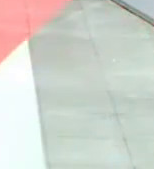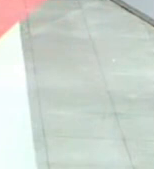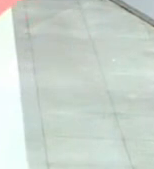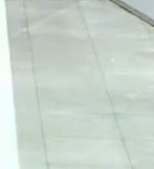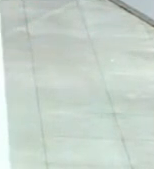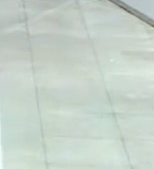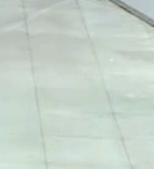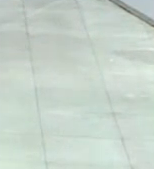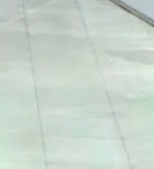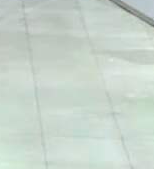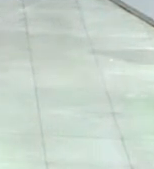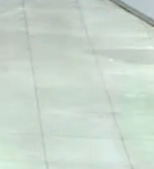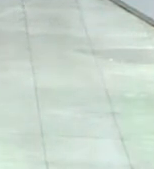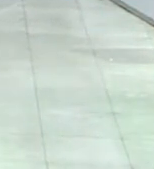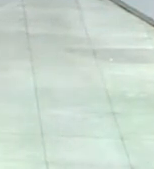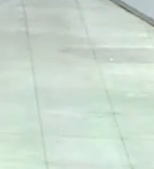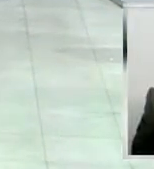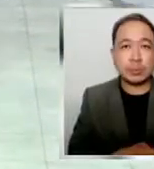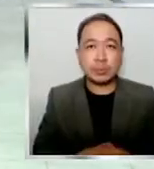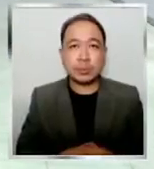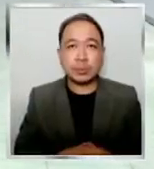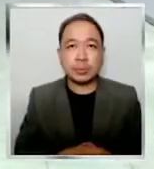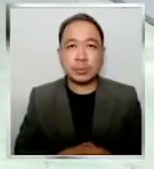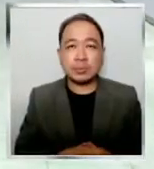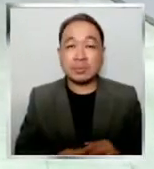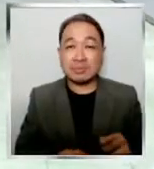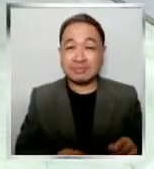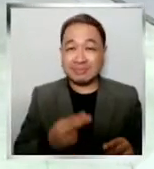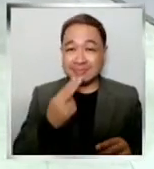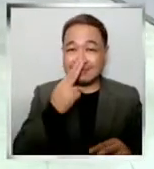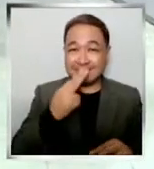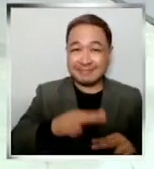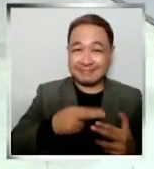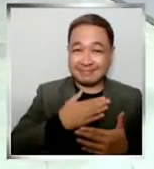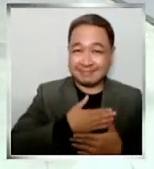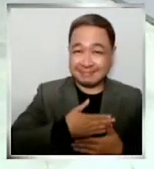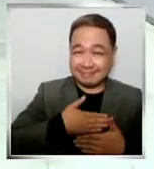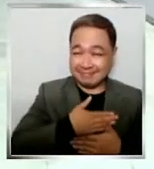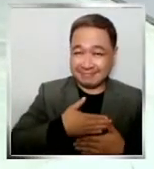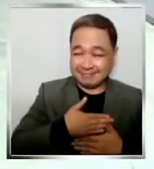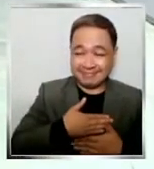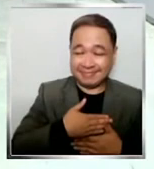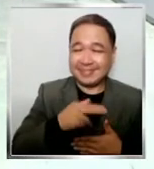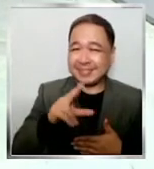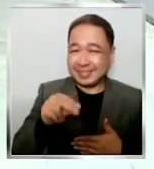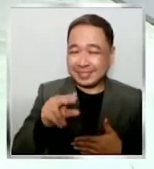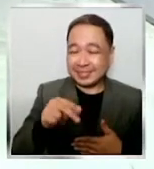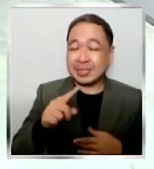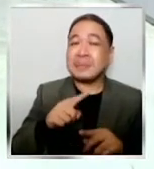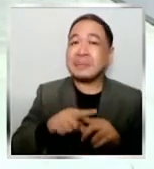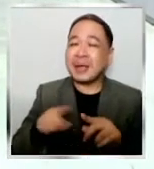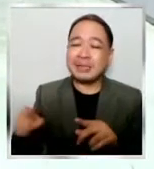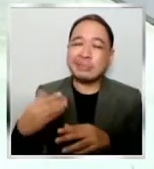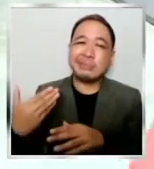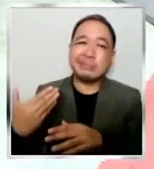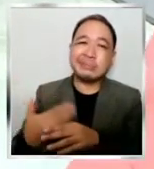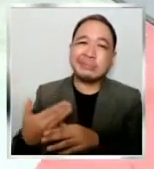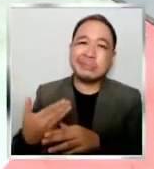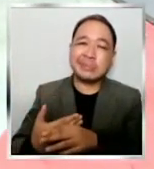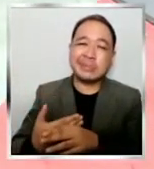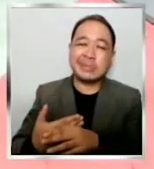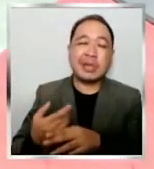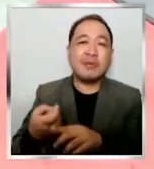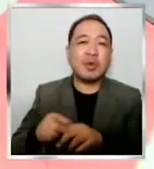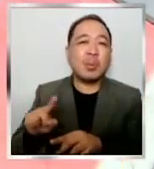Imbis na katuwaan, perwisyo umano sa mga kapitbahay ang dala ng sandamakmak ng mga alagang aso at pusa ng isang residente